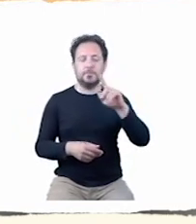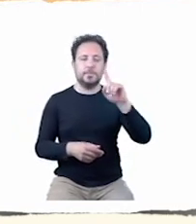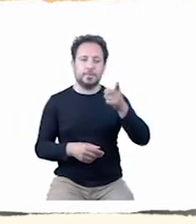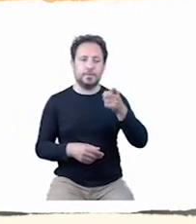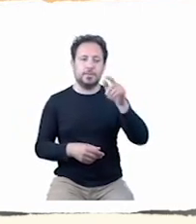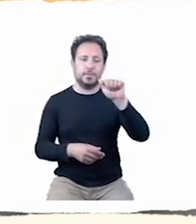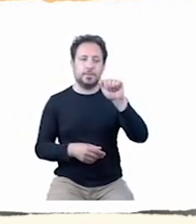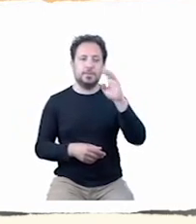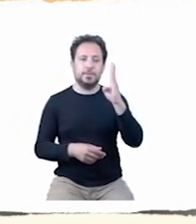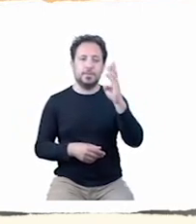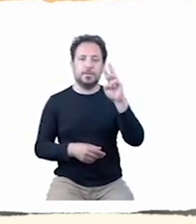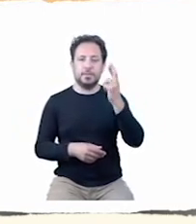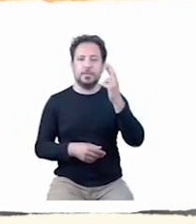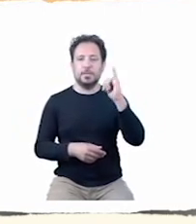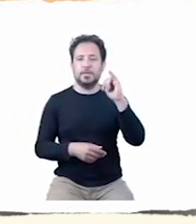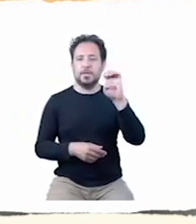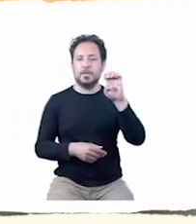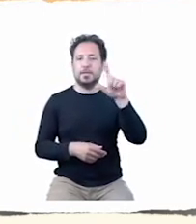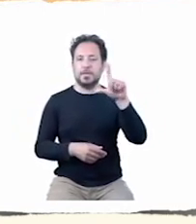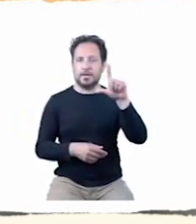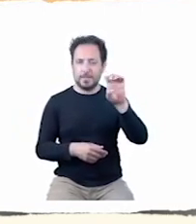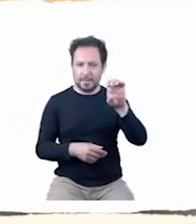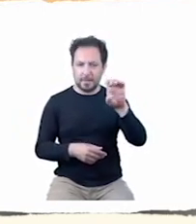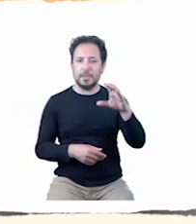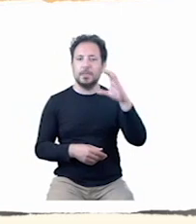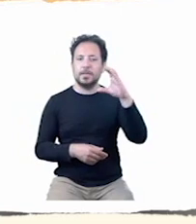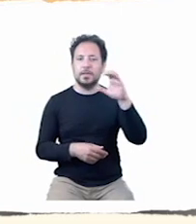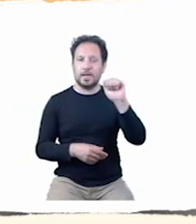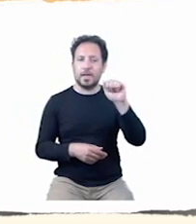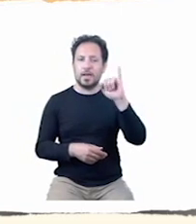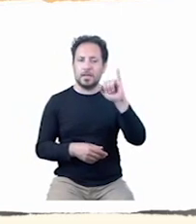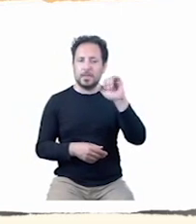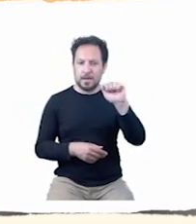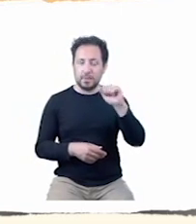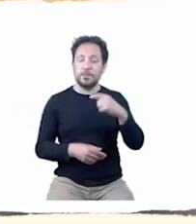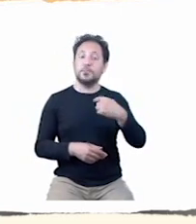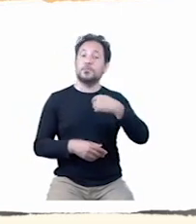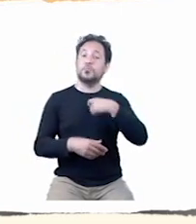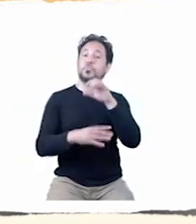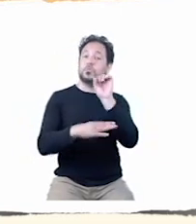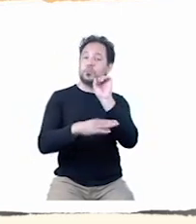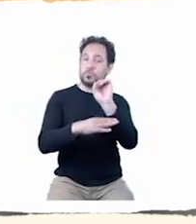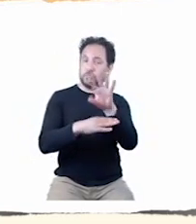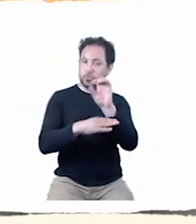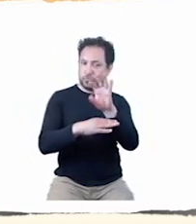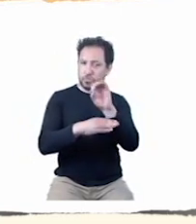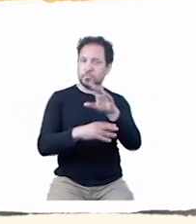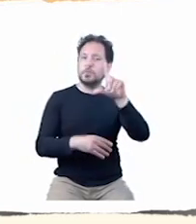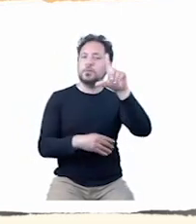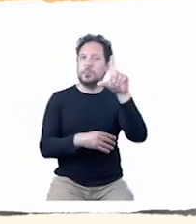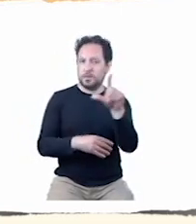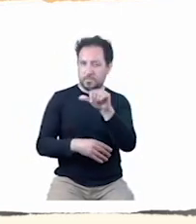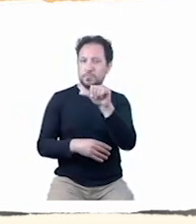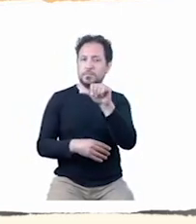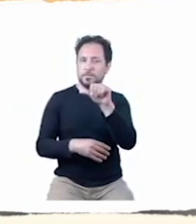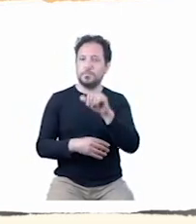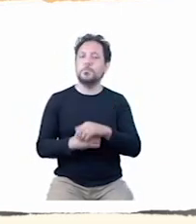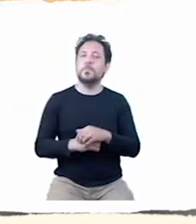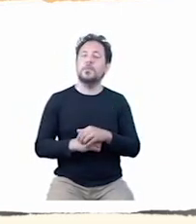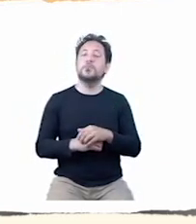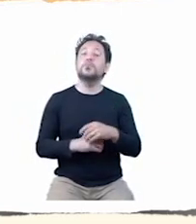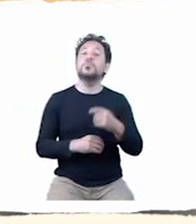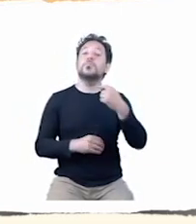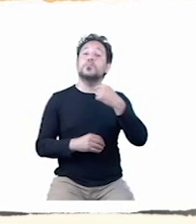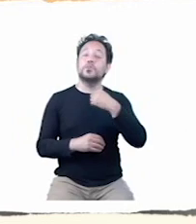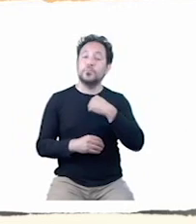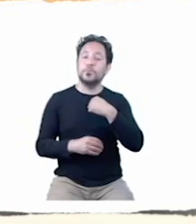LIS all'Università Ca' Foscari di Venezia. Il testo è stato tradotto in italiano da Noemi